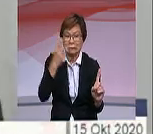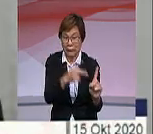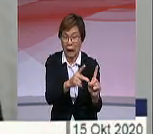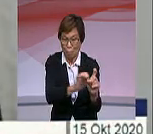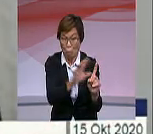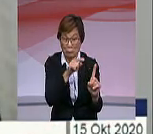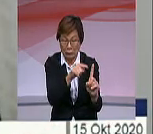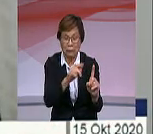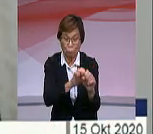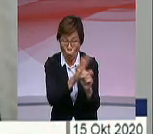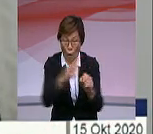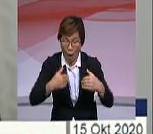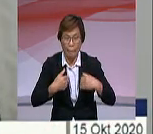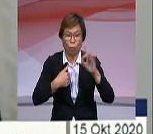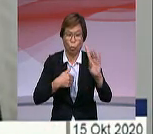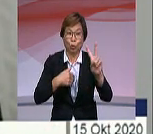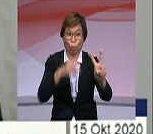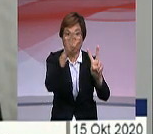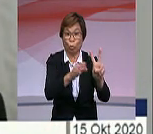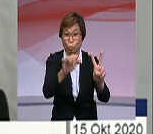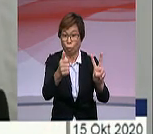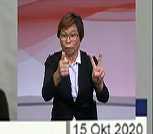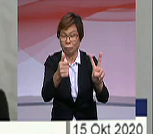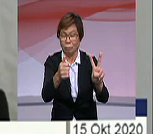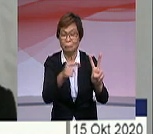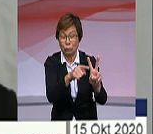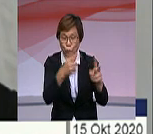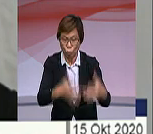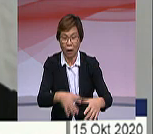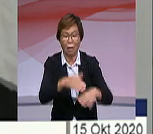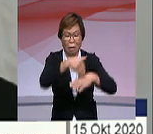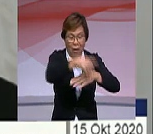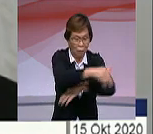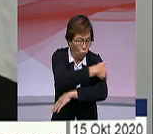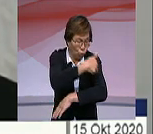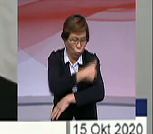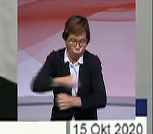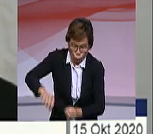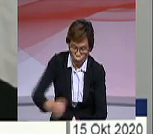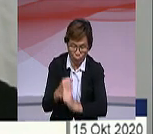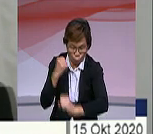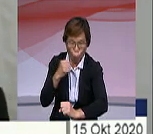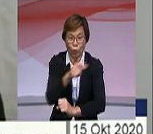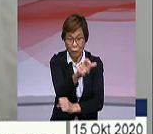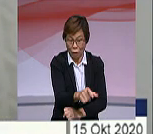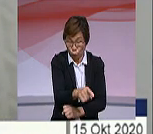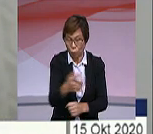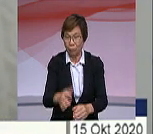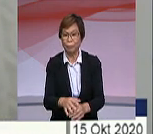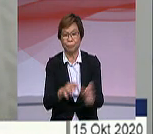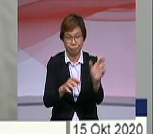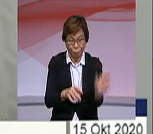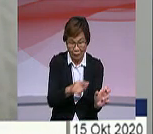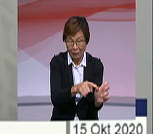positif COVID-19 pada 2 Oktober 2020 dan telah dimasukkan ke Hospital Sungai Buloh. Saringan kontak rapat